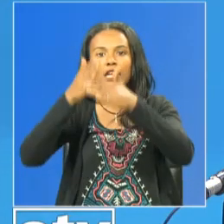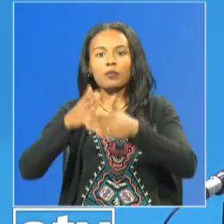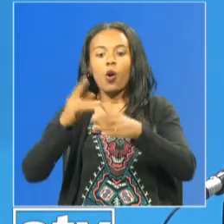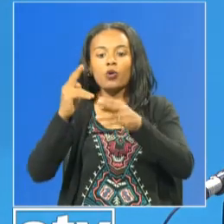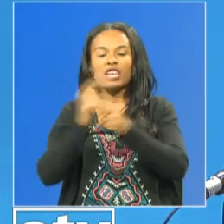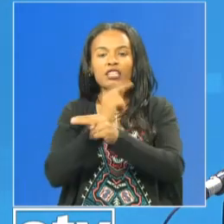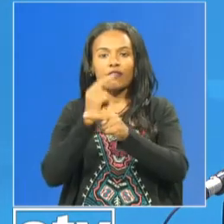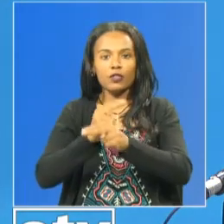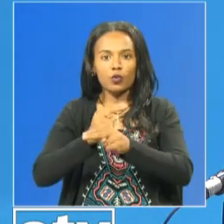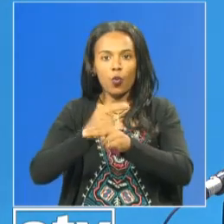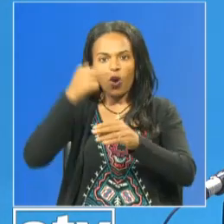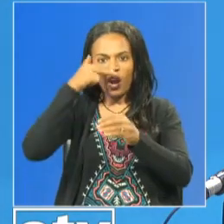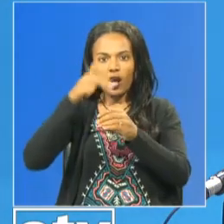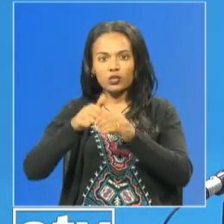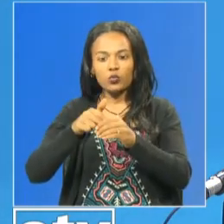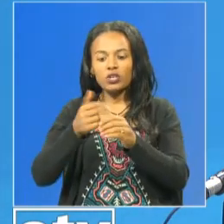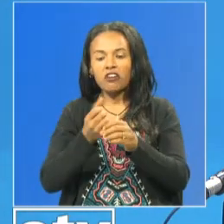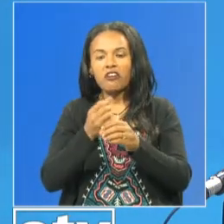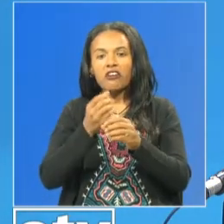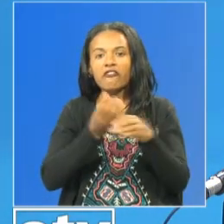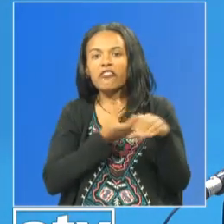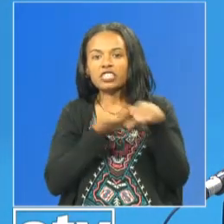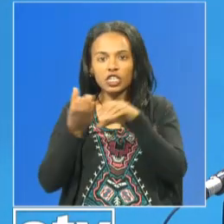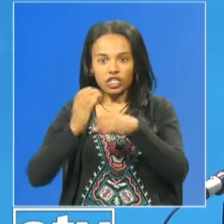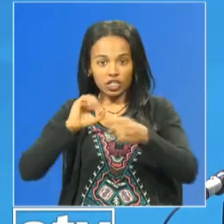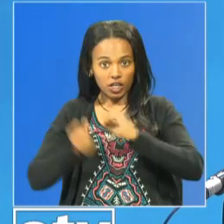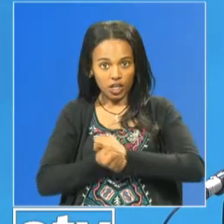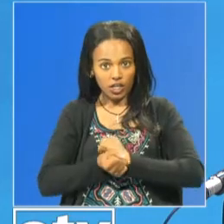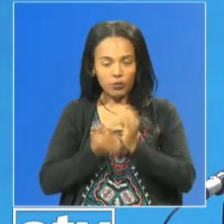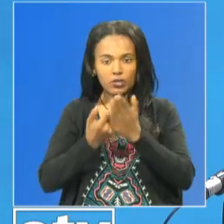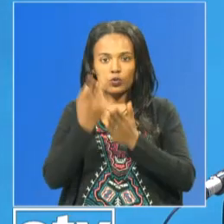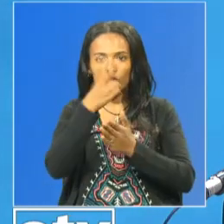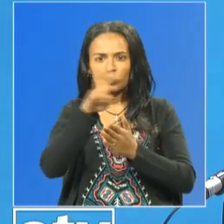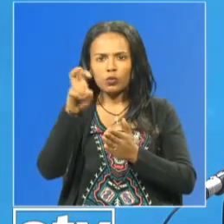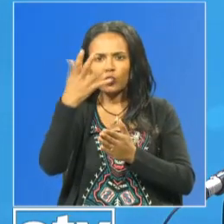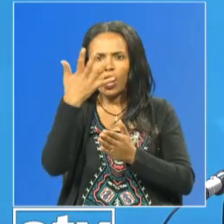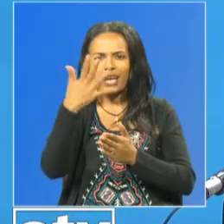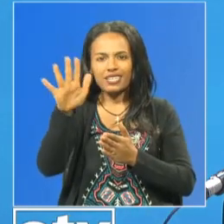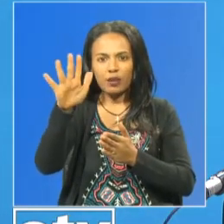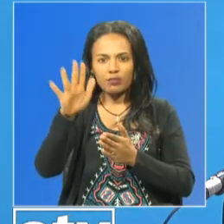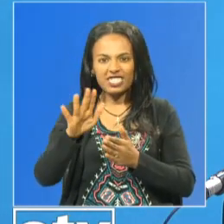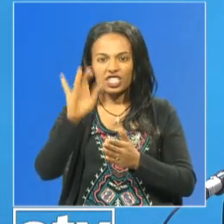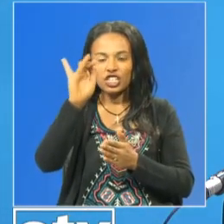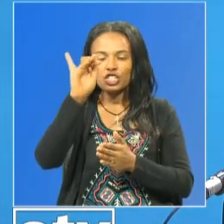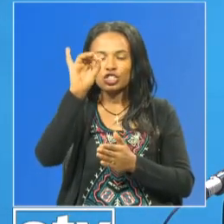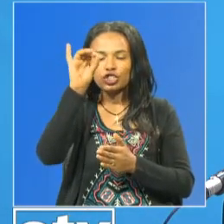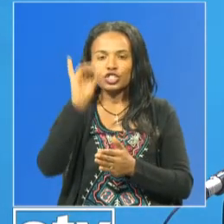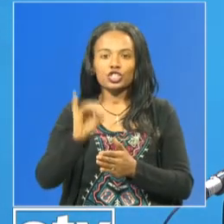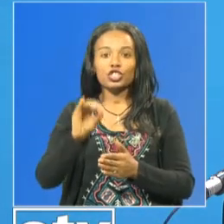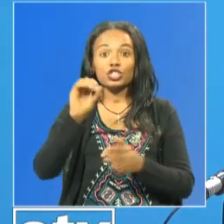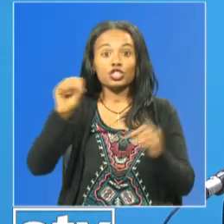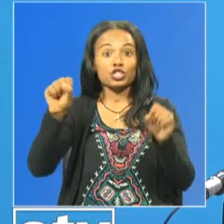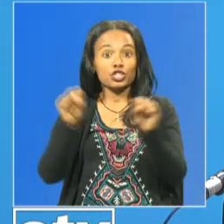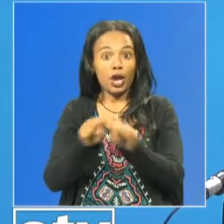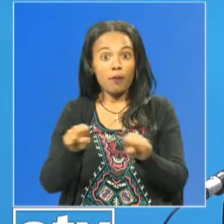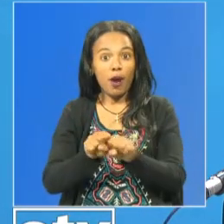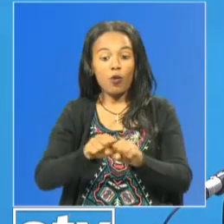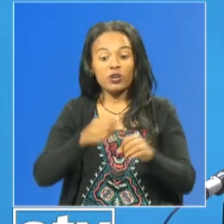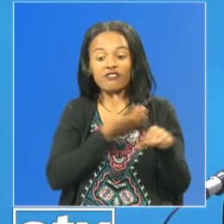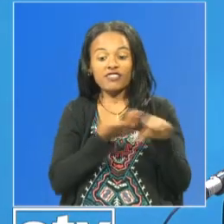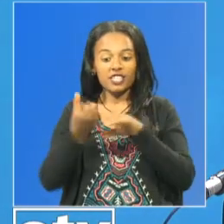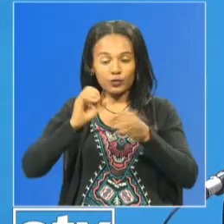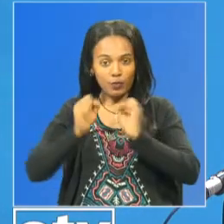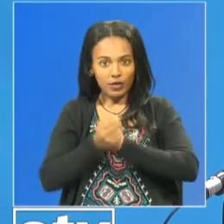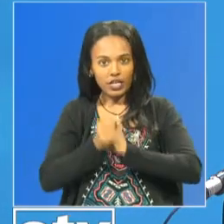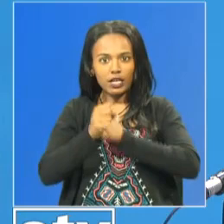ማቀነባበሪያም ወደ ፈሳሽ ጋዝነት ይቀየራል። በዚህም በቀን 215 ሚሊዮን ኪዩቢክ ጫማ የተፈጥሮ ጋዝ ወደ ፈሳሽ ጋዝ በመቀየር